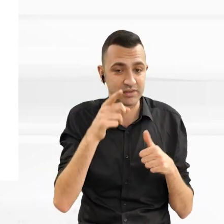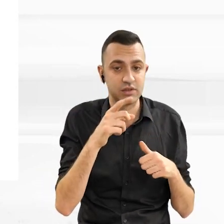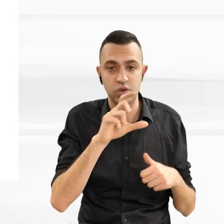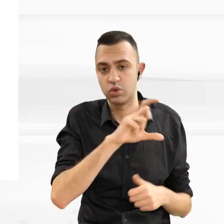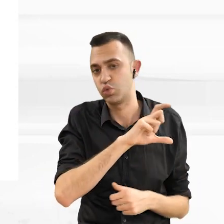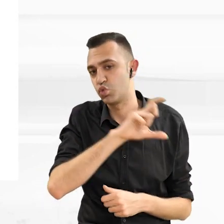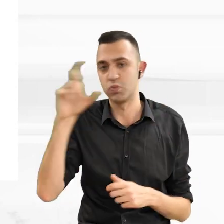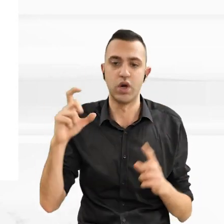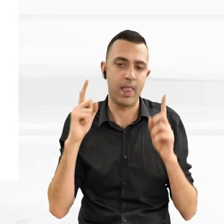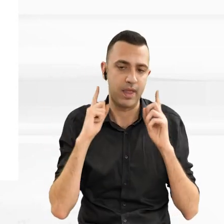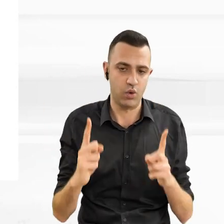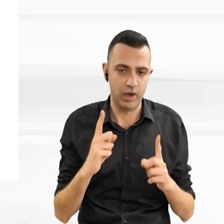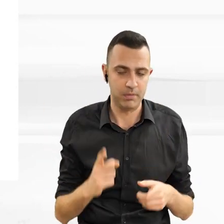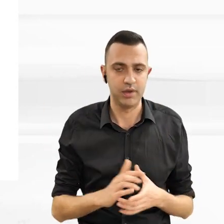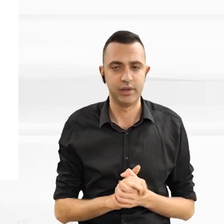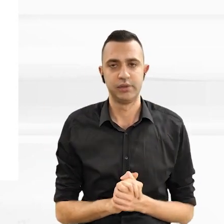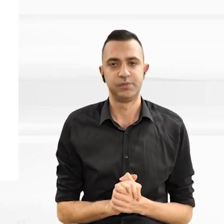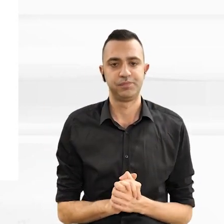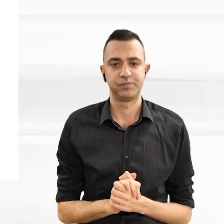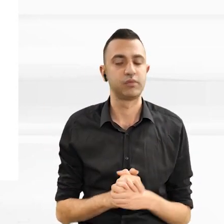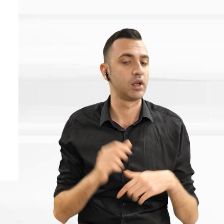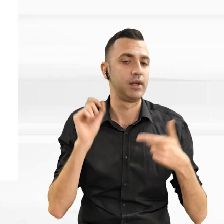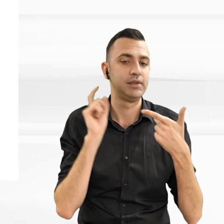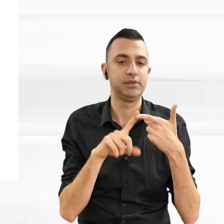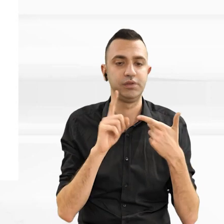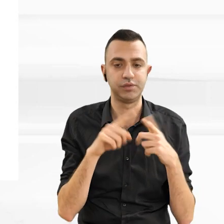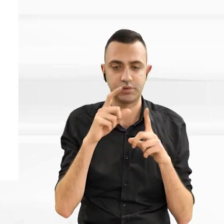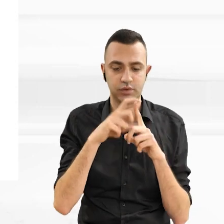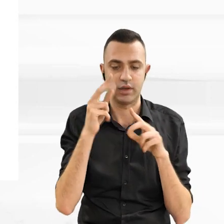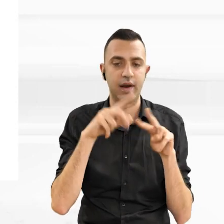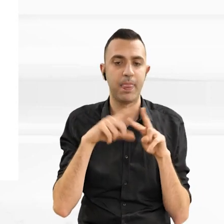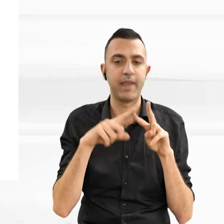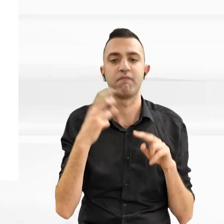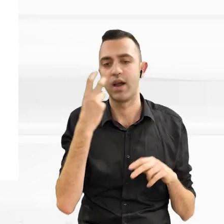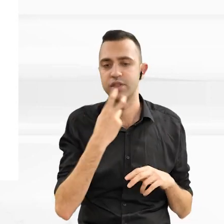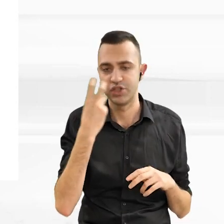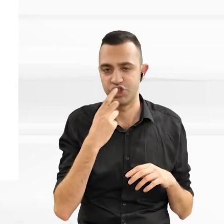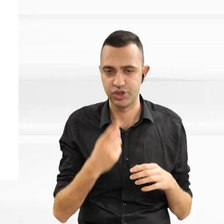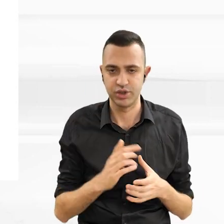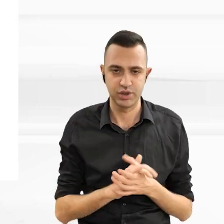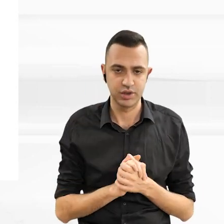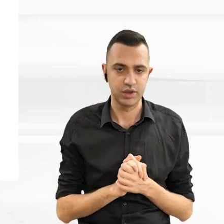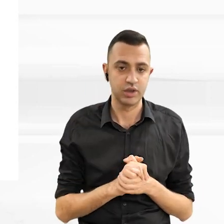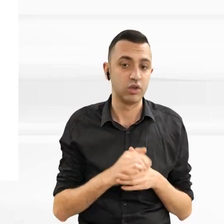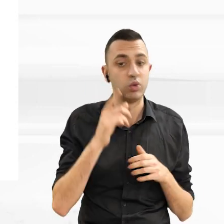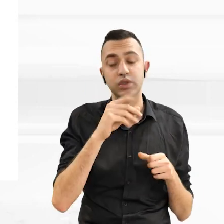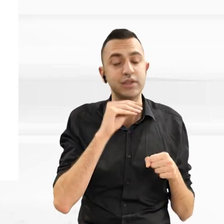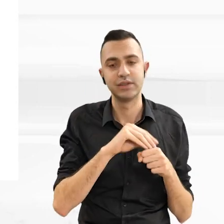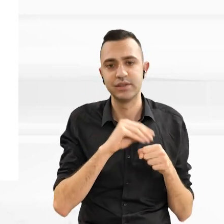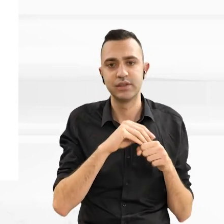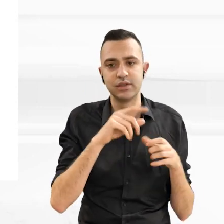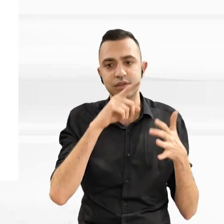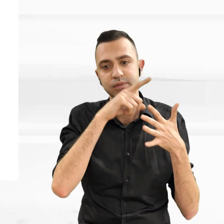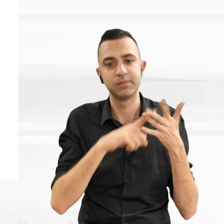Cumhuriyet Dönemi ikincisi divan şiiri örneği Dolayısıyla arkadaşlar